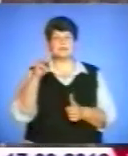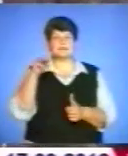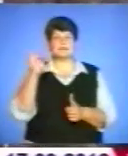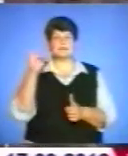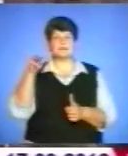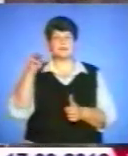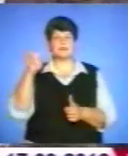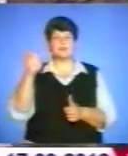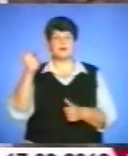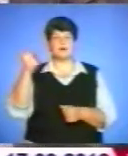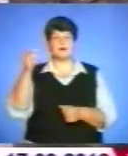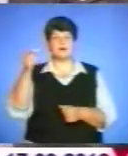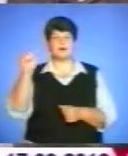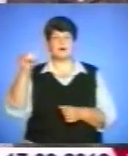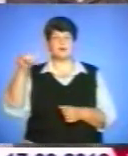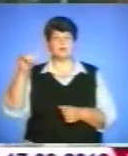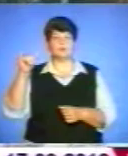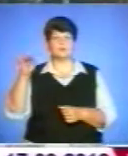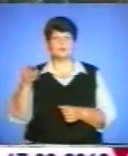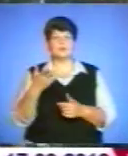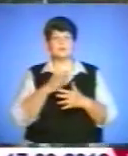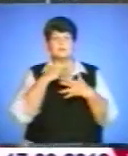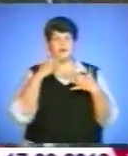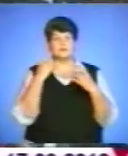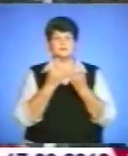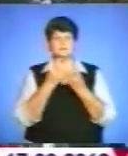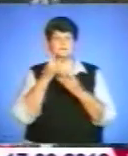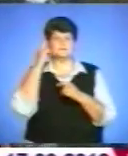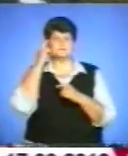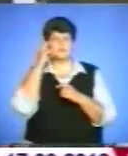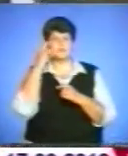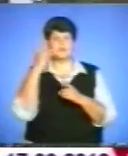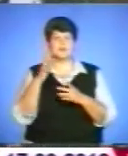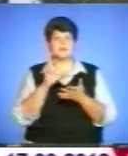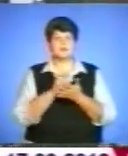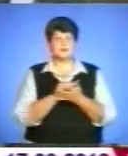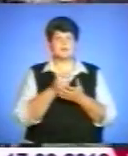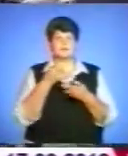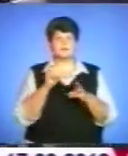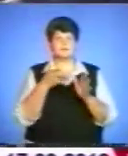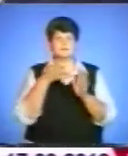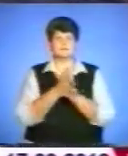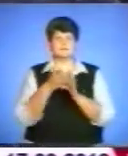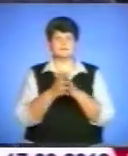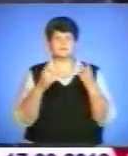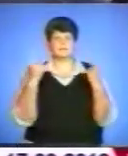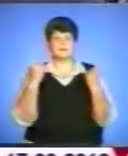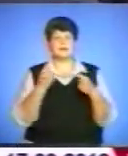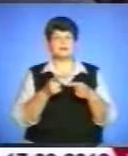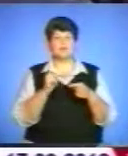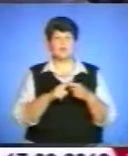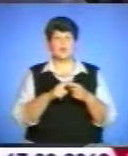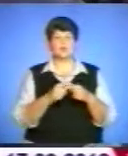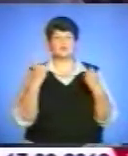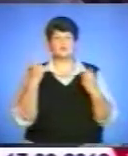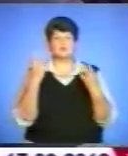воркаут». Пізніше знайшов однодумців у Тернополі. Їх чимало, адже заняття не потребують особливих витрат. Для цього спорту не потрібно ніякі